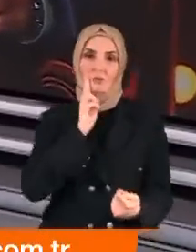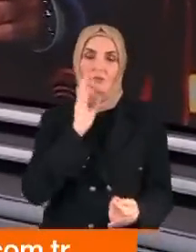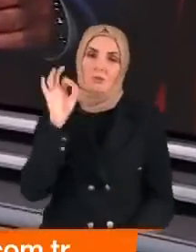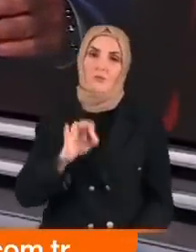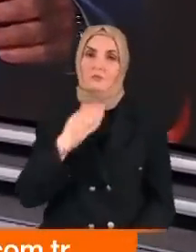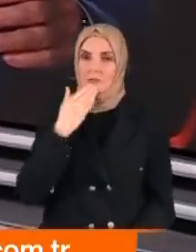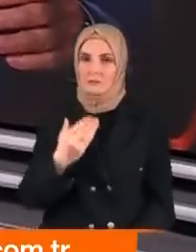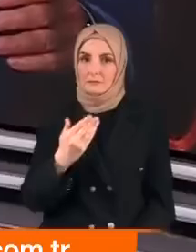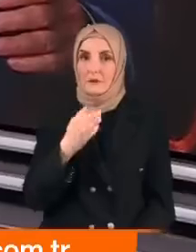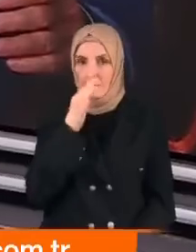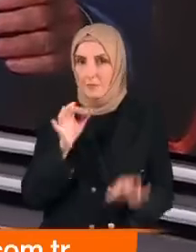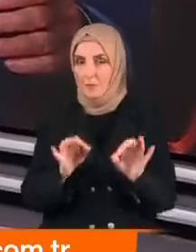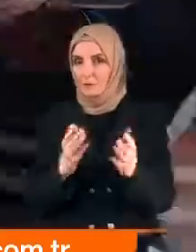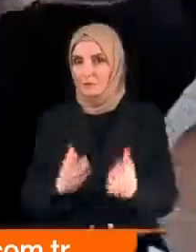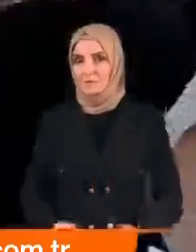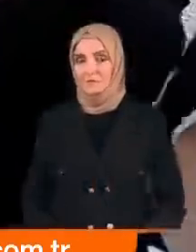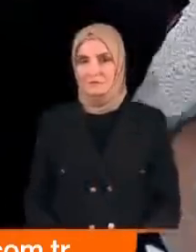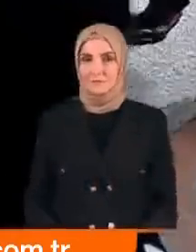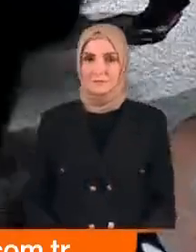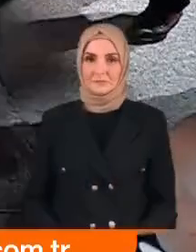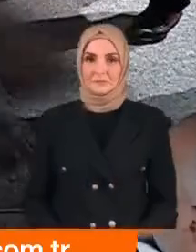Haber başladı.